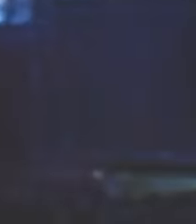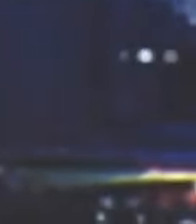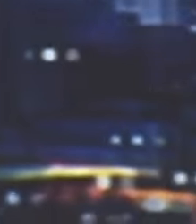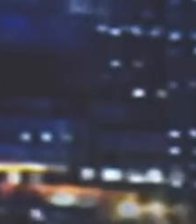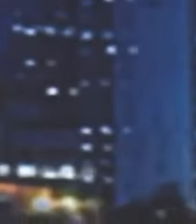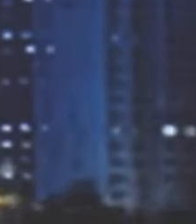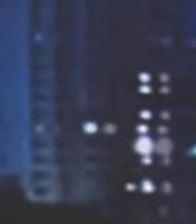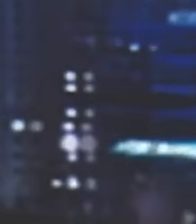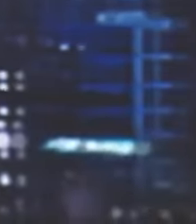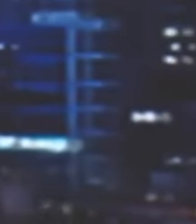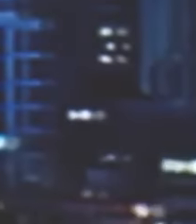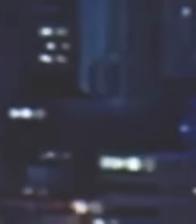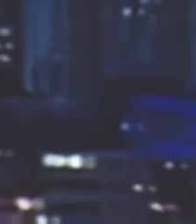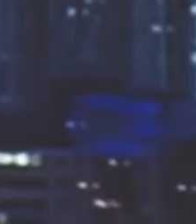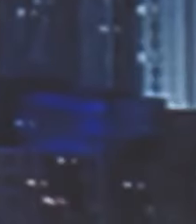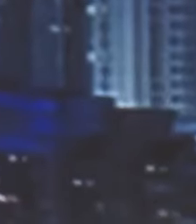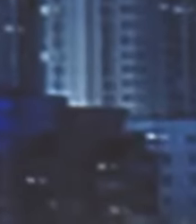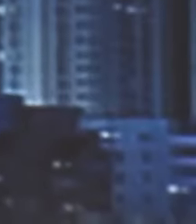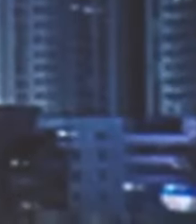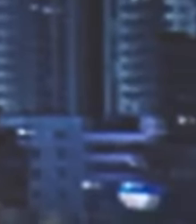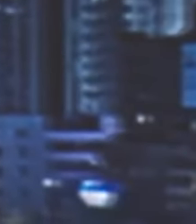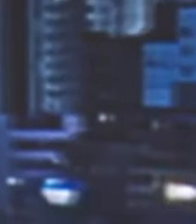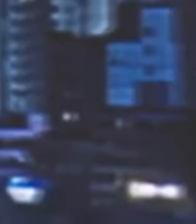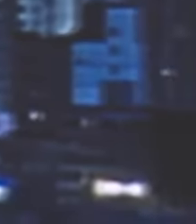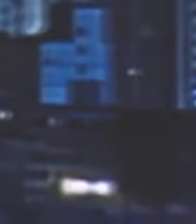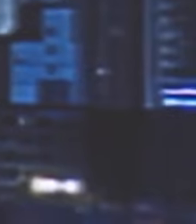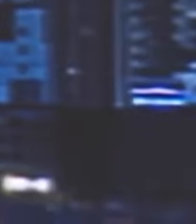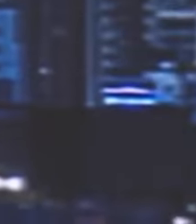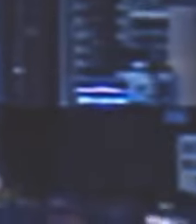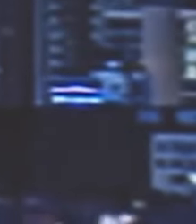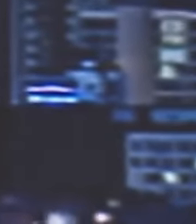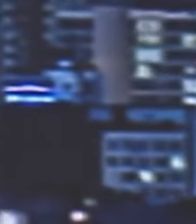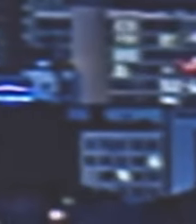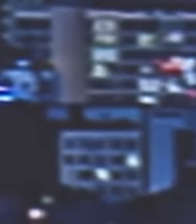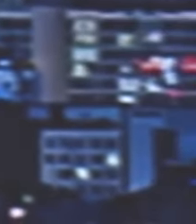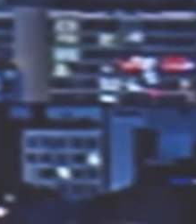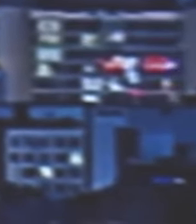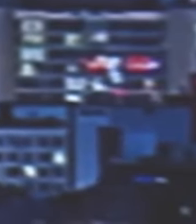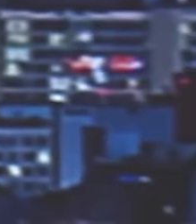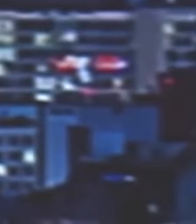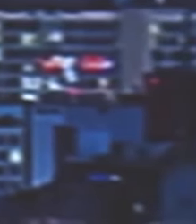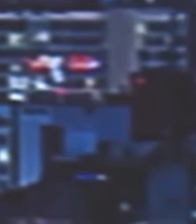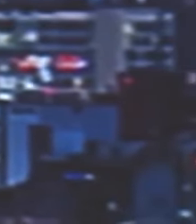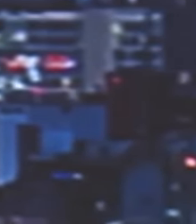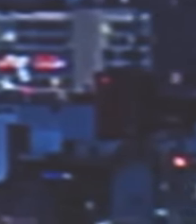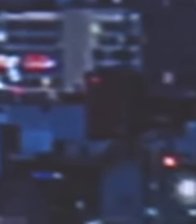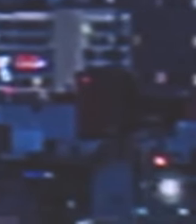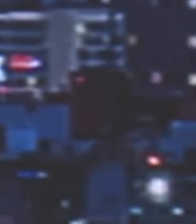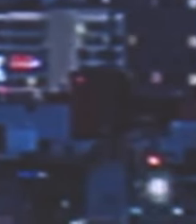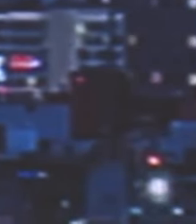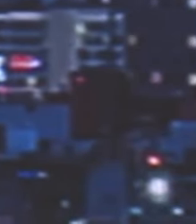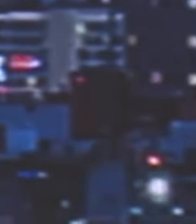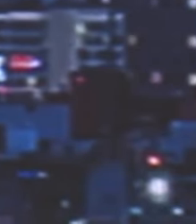JTBC 뉴스를 시청해 주셔서 고맙습니다. 저희는 저녁 6시 50분 뉴스룸에서 뵙겠습니다.